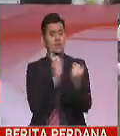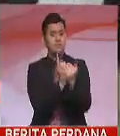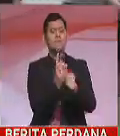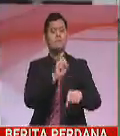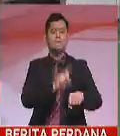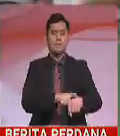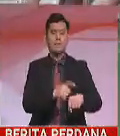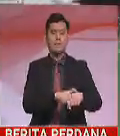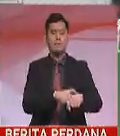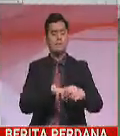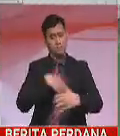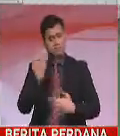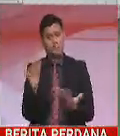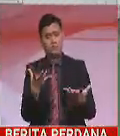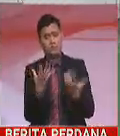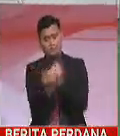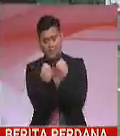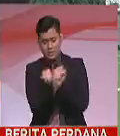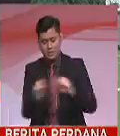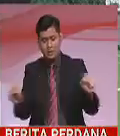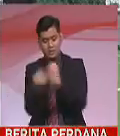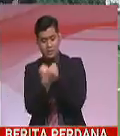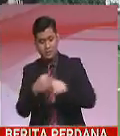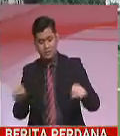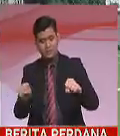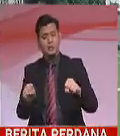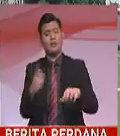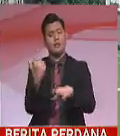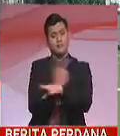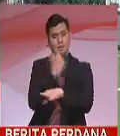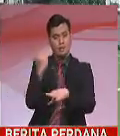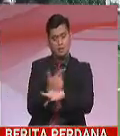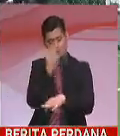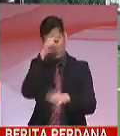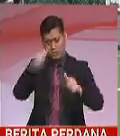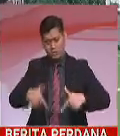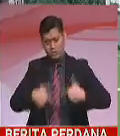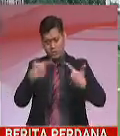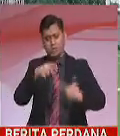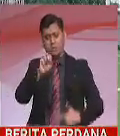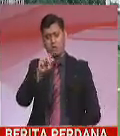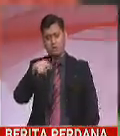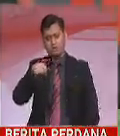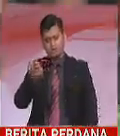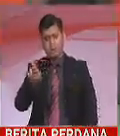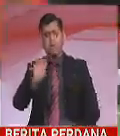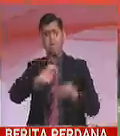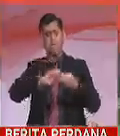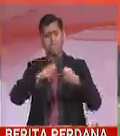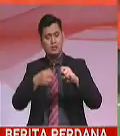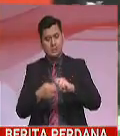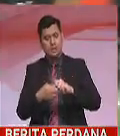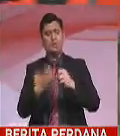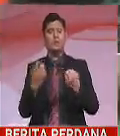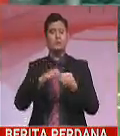Super menentang PDRM FA Sabtu ini. Krisis COVID-19 turut membuka mata semua pihak, terutama Persatuan Bola